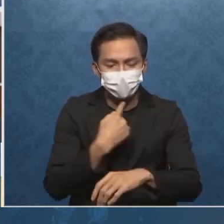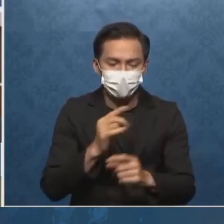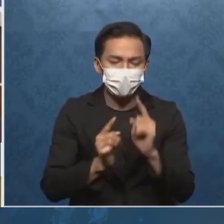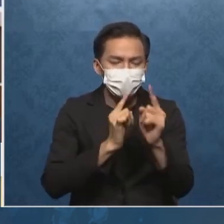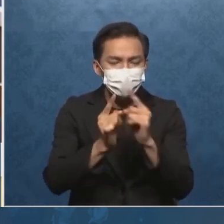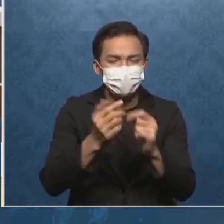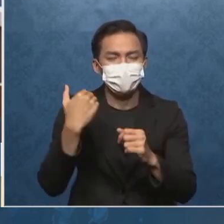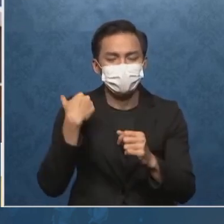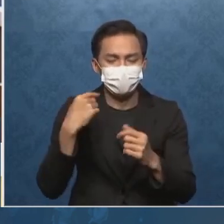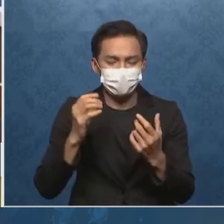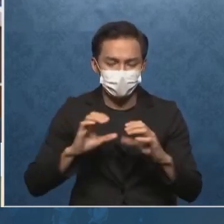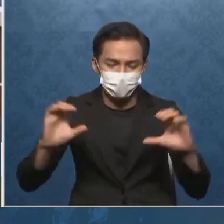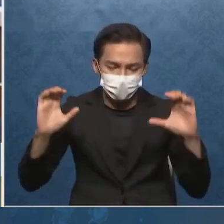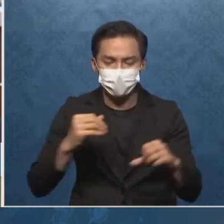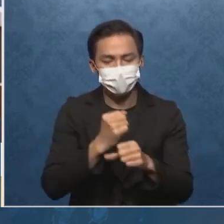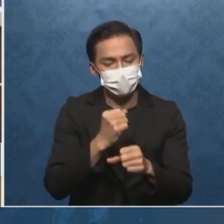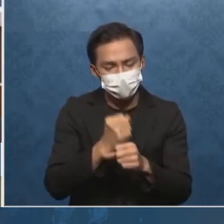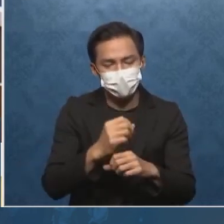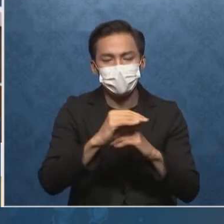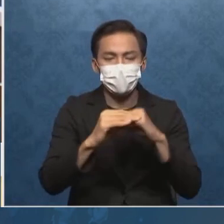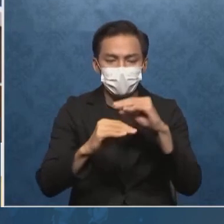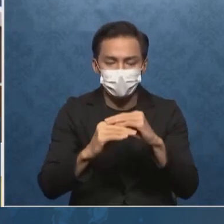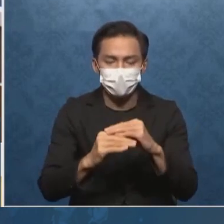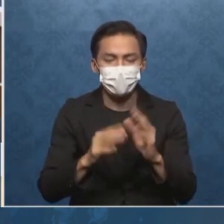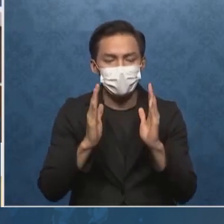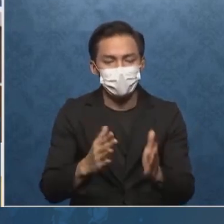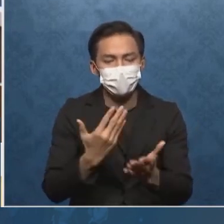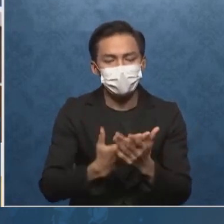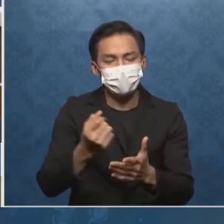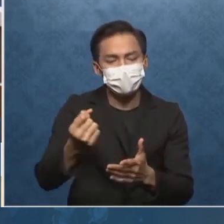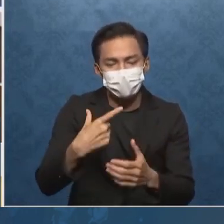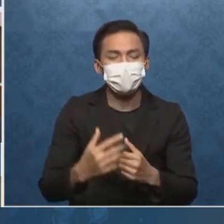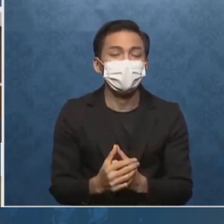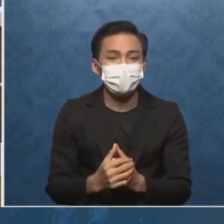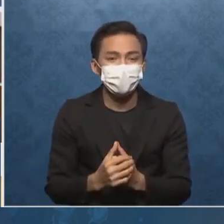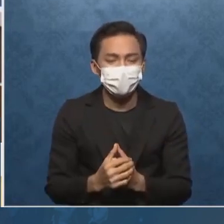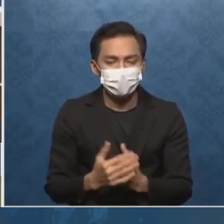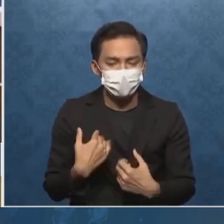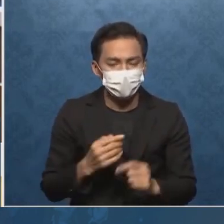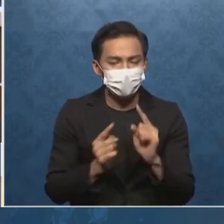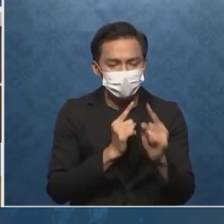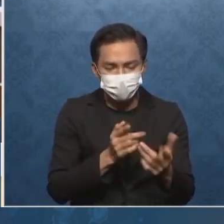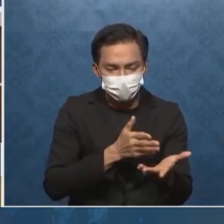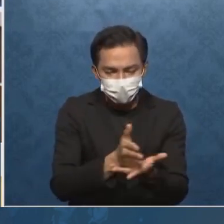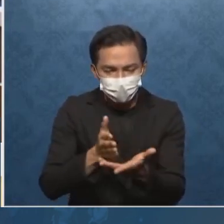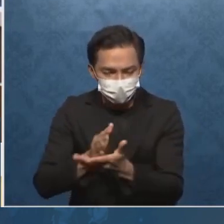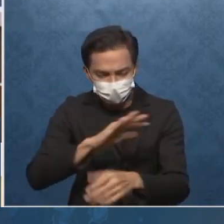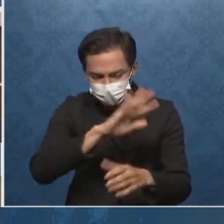คุยกับข้าราชการที่ดำเนินโครงการคุยกับกูรับจ้างก็พูดง่ายนะครับลงพื้นที่เพื่อคุยกับทุกฝ่าย